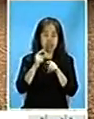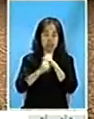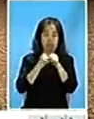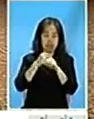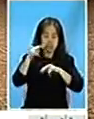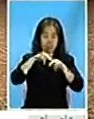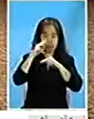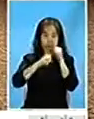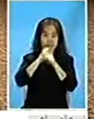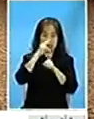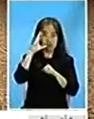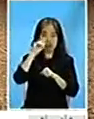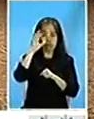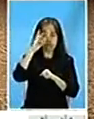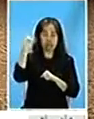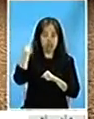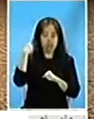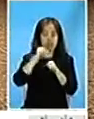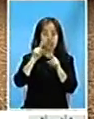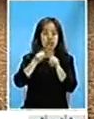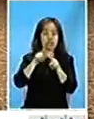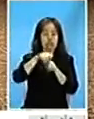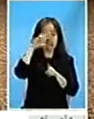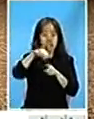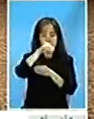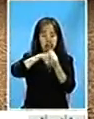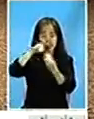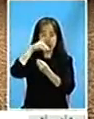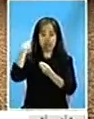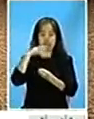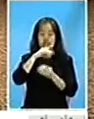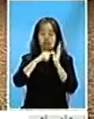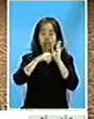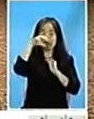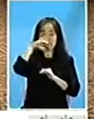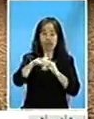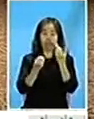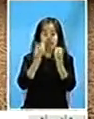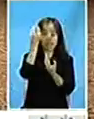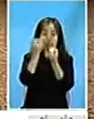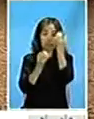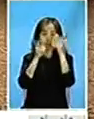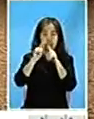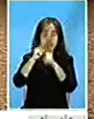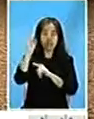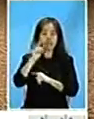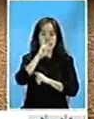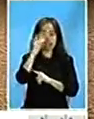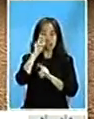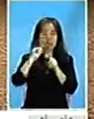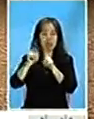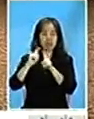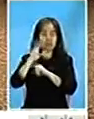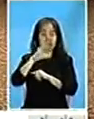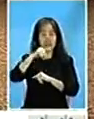ราก็ดูว่าหลายหน่วยงานมีการโอนเปลี่ยนแปลงงบยกตัวอย่างกรมอุทยานนะคะกรมอุทยานสัตว์ป่าและพันธุ์พืชแห่งประเทศไ